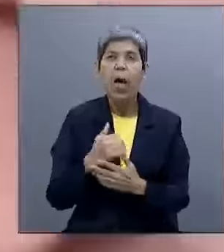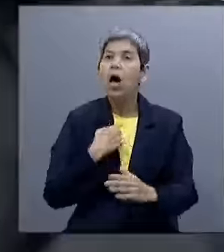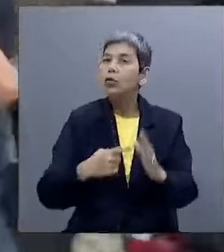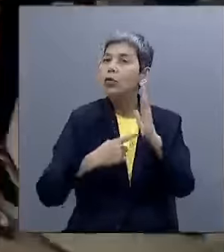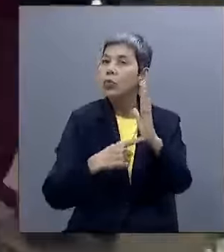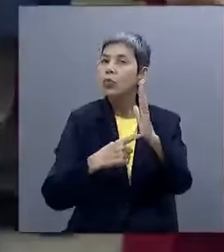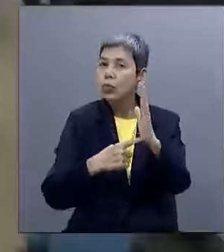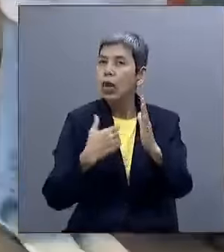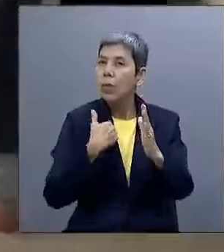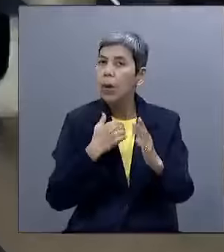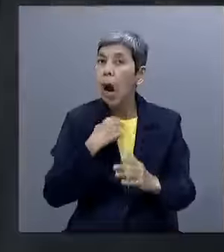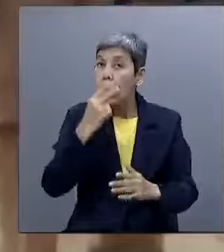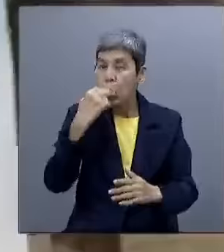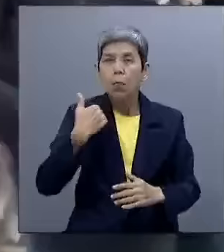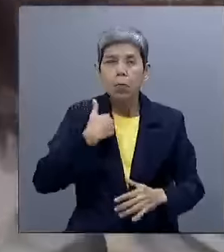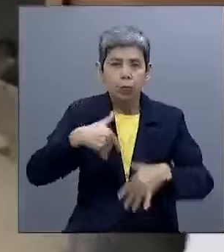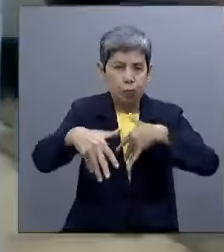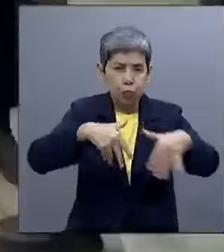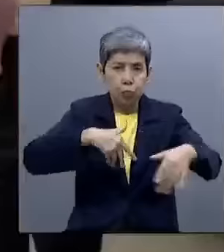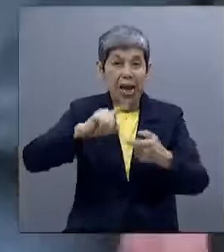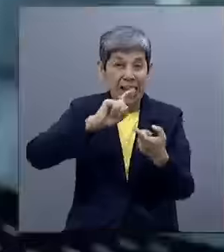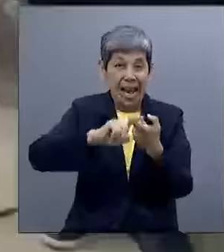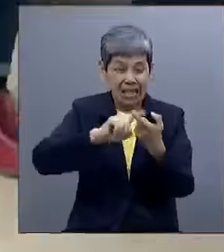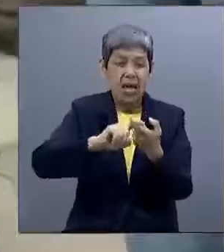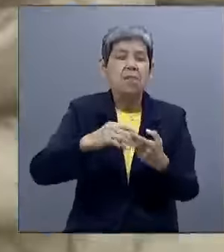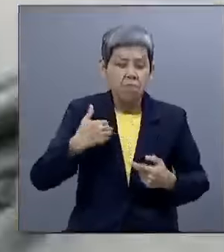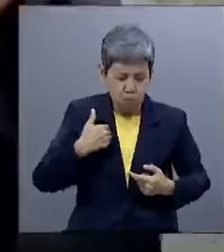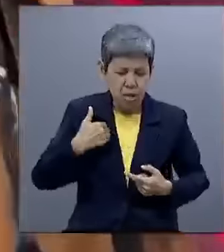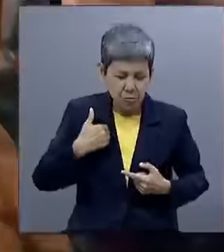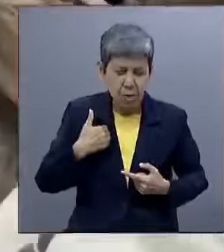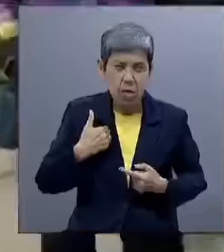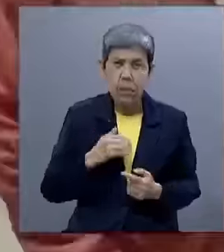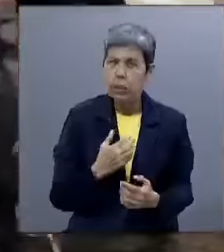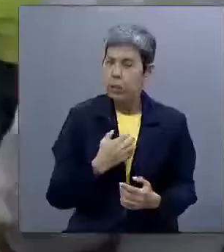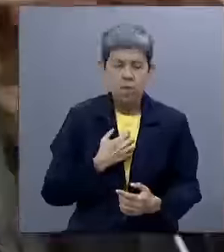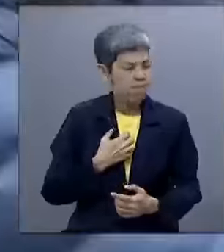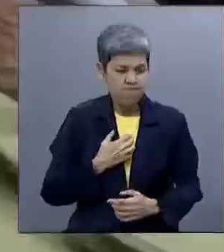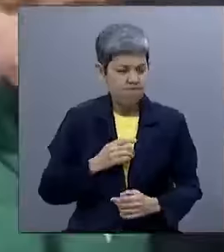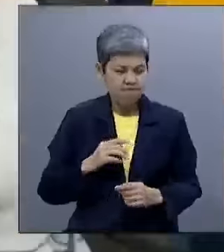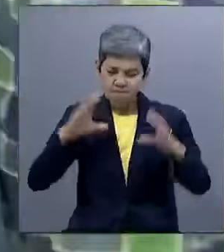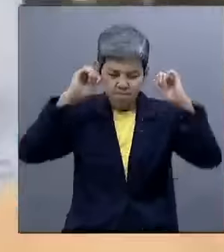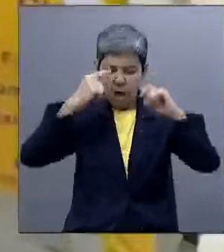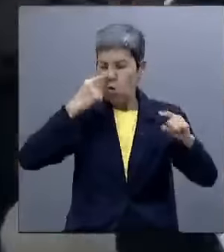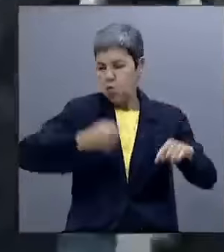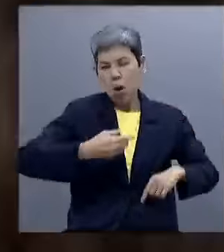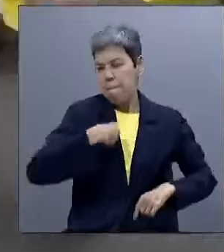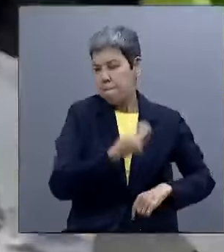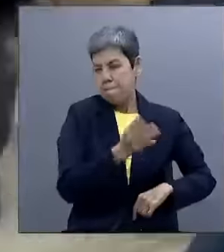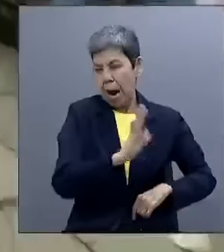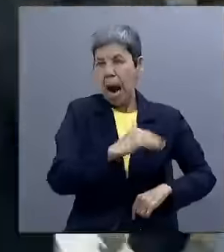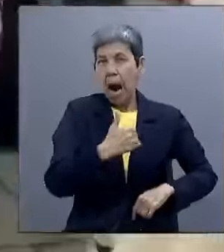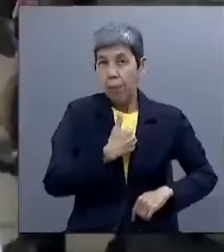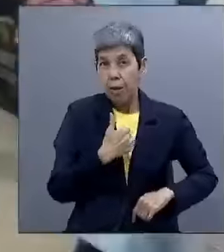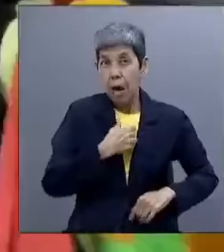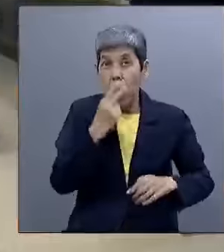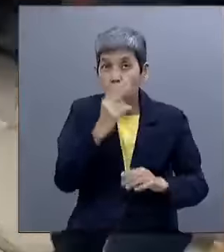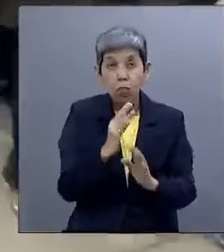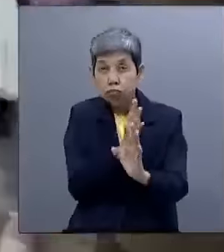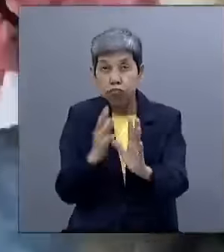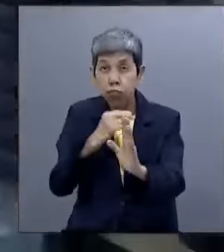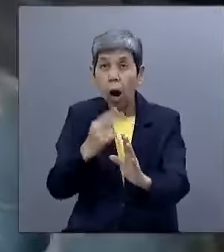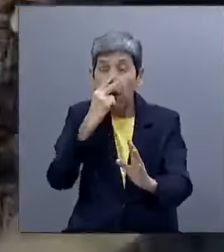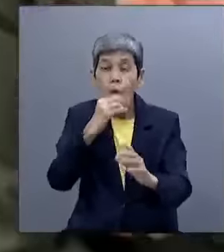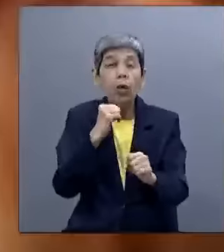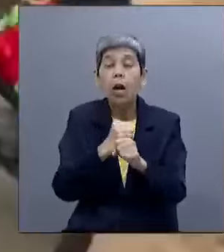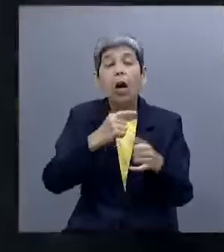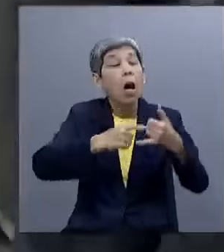ให้เห็นด้วยเขว่ายังคงมีชาวรัสเซียอีกเป็นจำนวนมากที่ต่อต้านปูตินแม้ว่าการเคลื่อนไหวดังกล่าวจะไม่ได้มีผลในการ